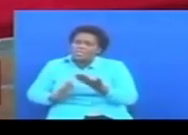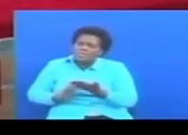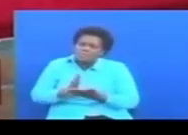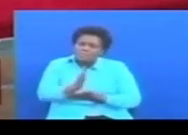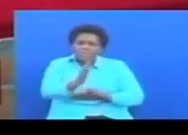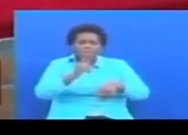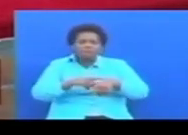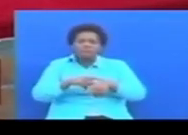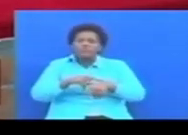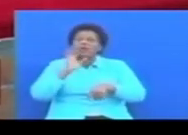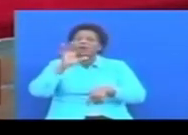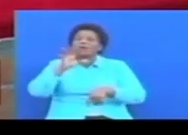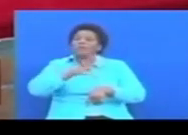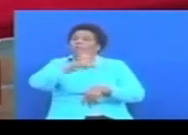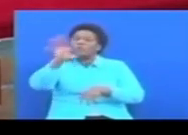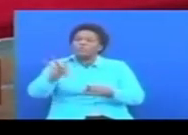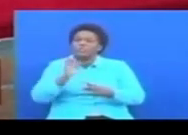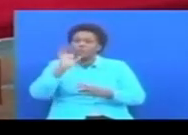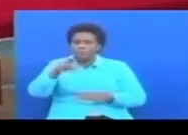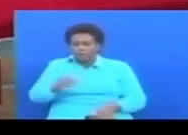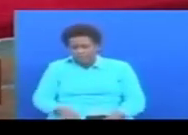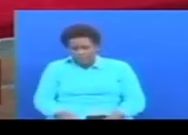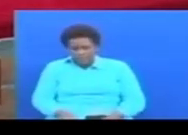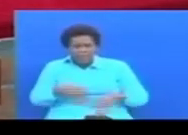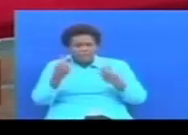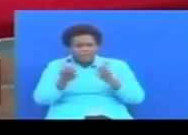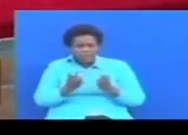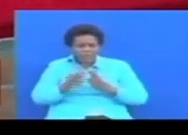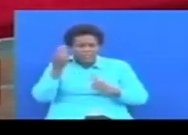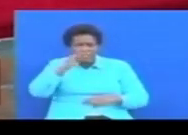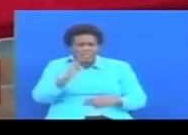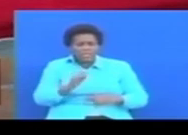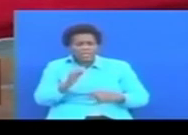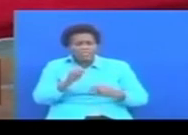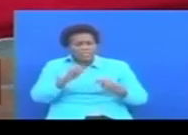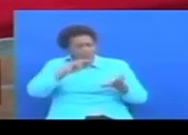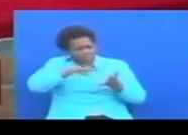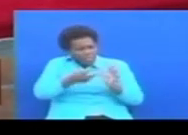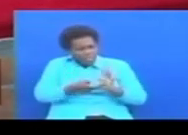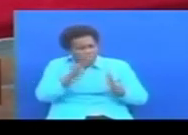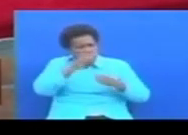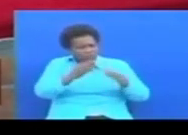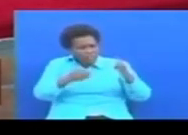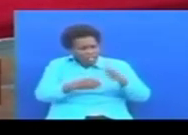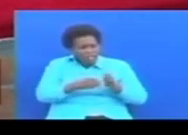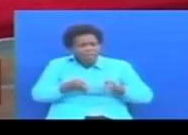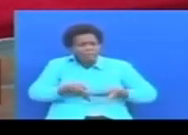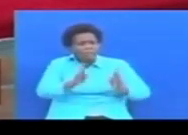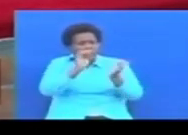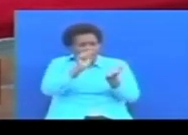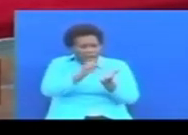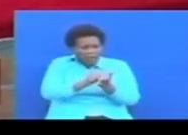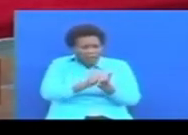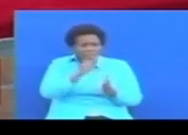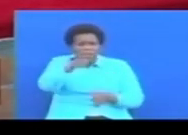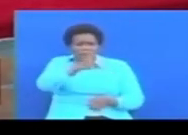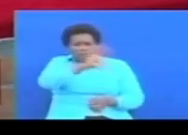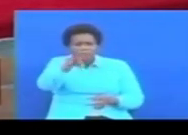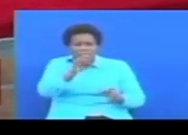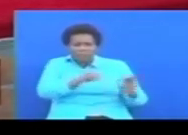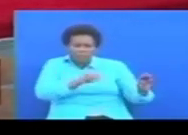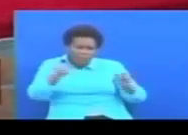watakaoipisha ujenzi wa barabara ya Mbalizi Mshewe Njele Galula, serikali itawalipa fidia kulingana na sheria na